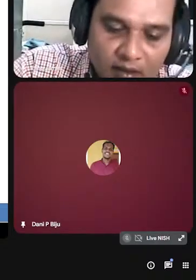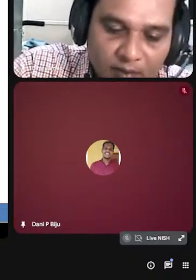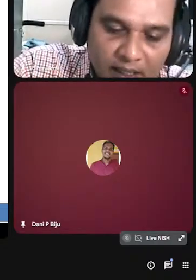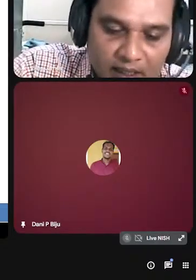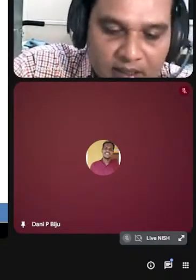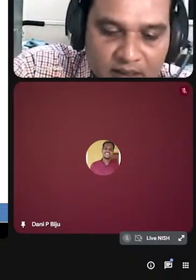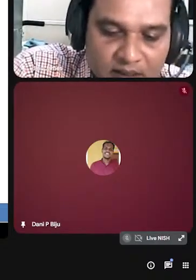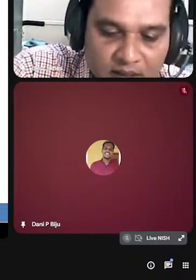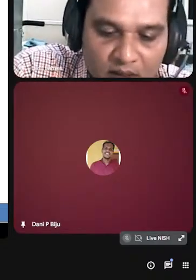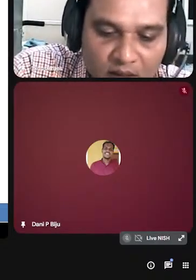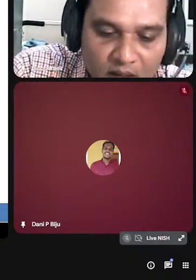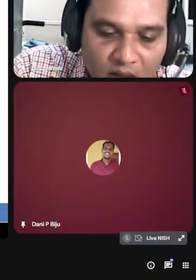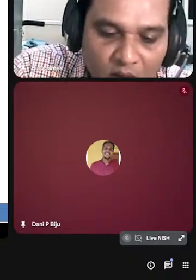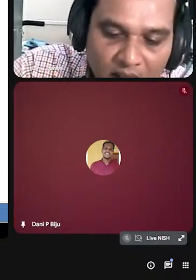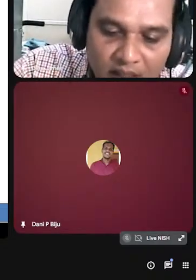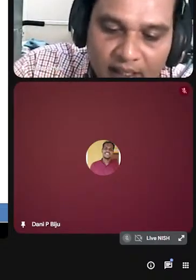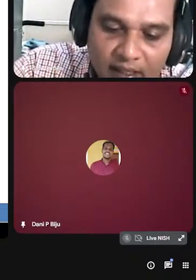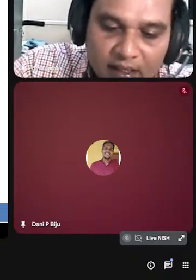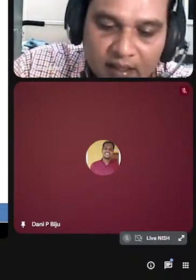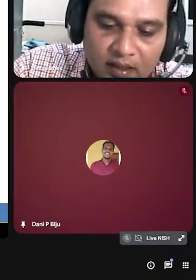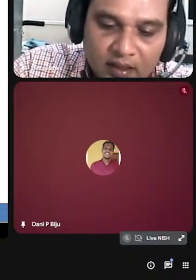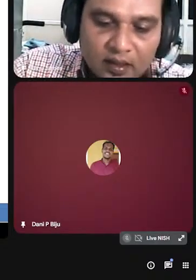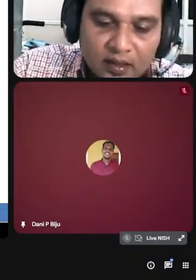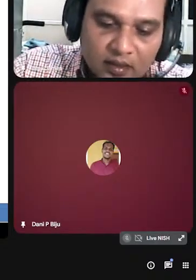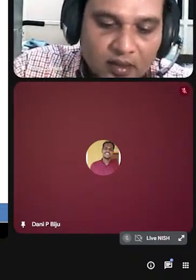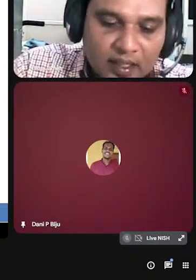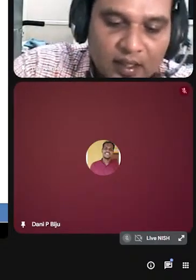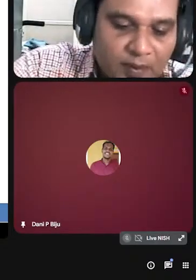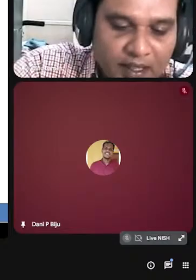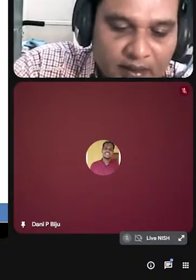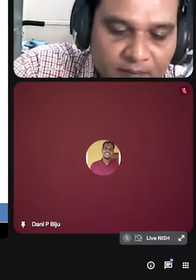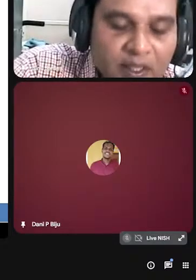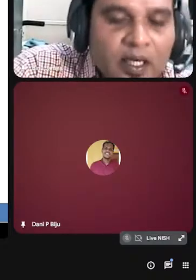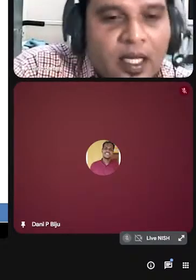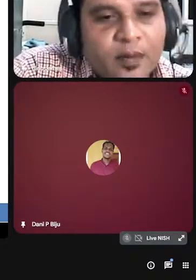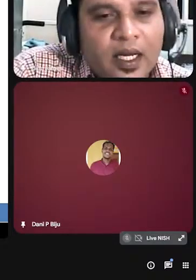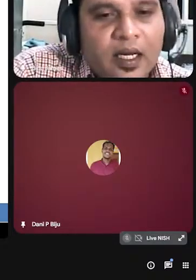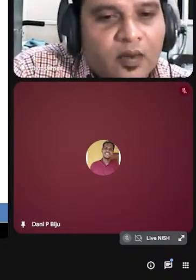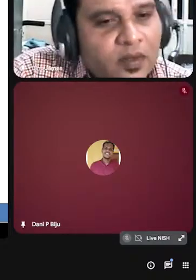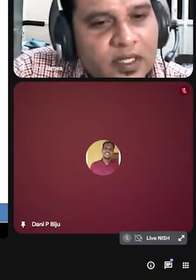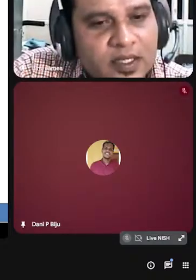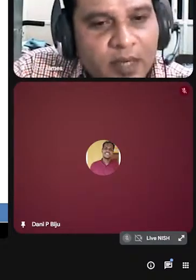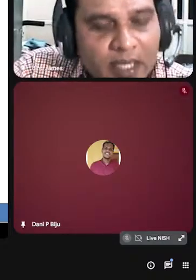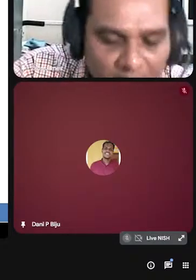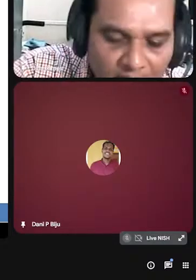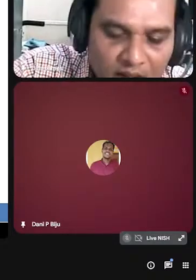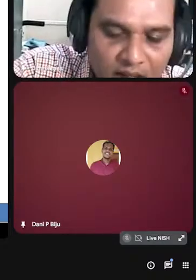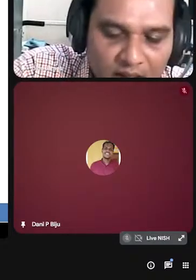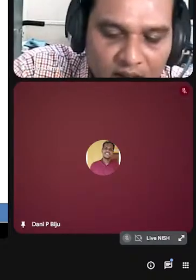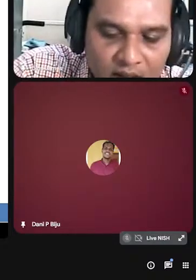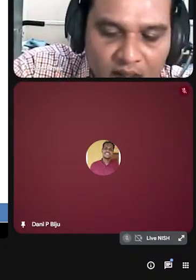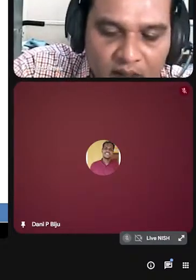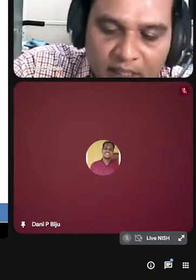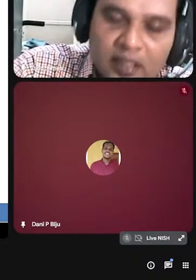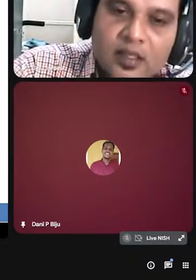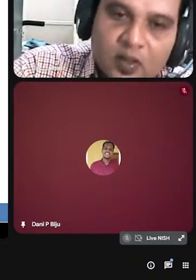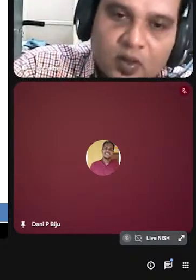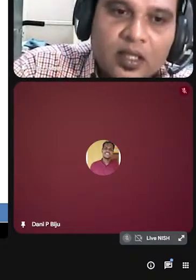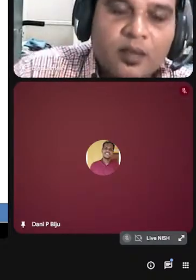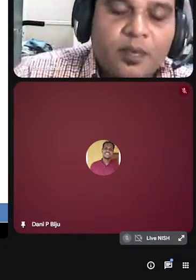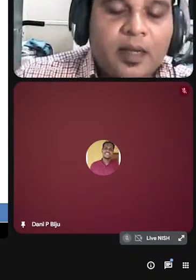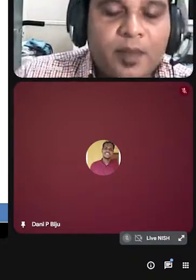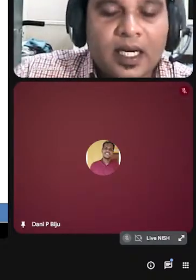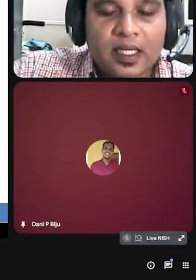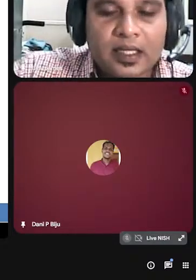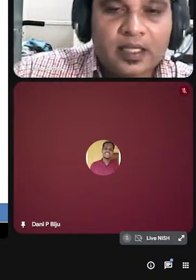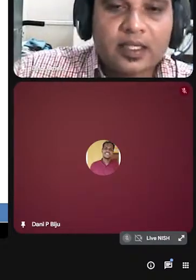ഇന്ത്യയിൽ പാർക്കിൻസൺസ് ഉണ്ടതായിട്ടാണ് കണക്കുകൾ പറയുന്നത്. അതുപോലെ 60 വയസ്സിന് മേലിലുള്ളവർക്കാണ് പാർക്കിൻസൺസ്